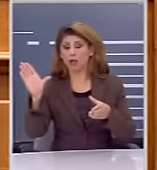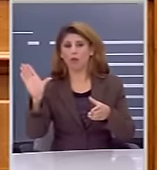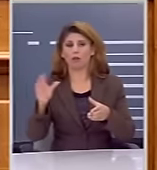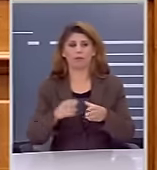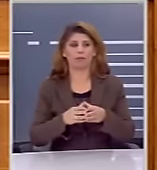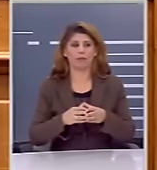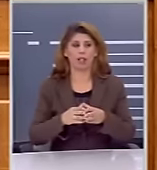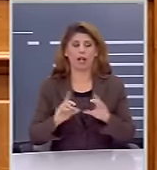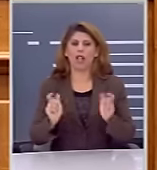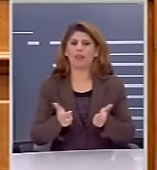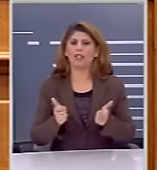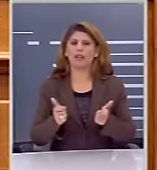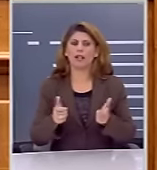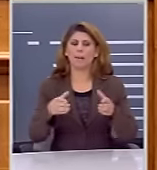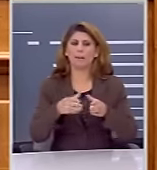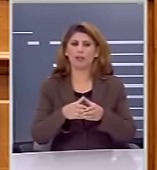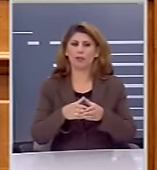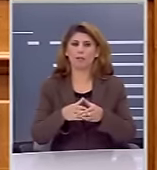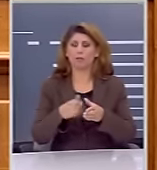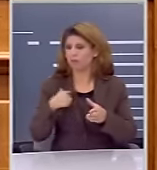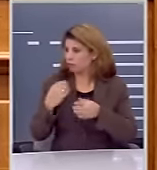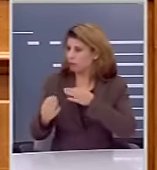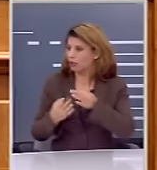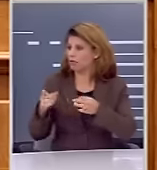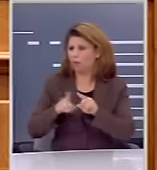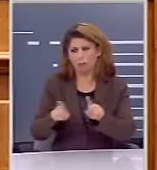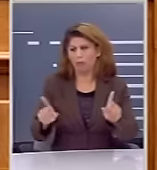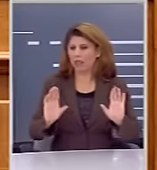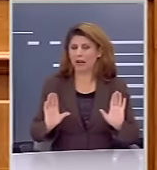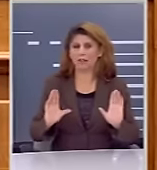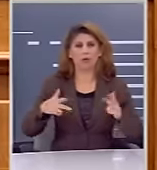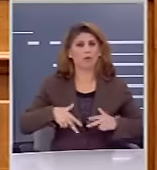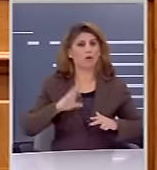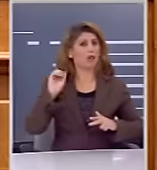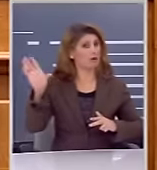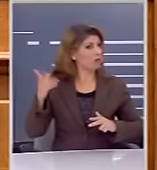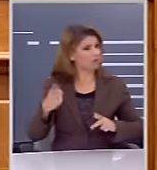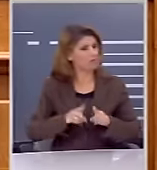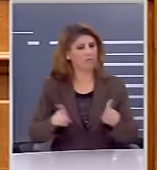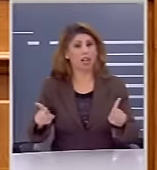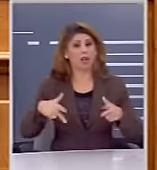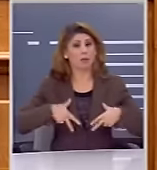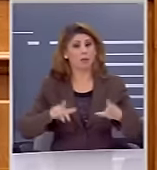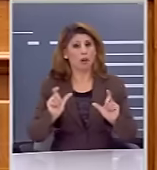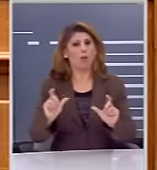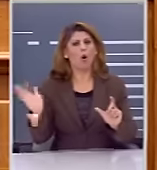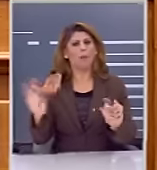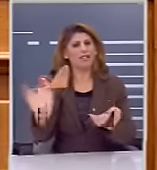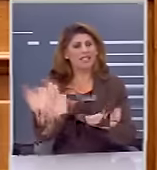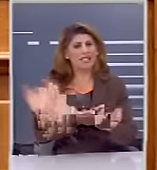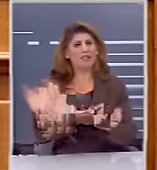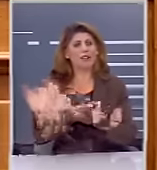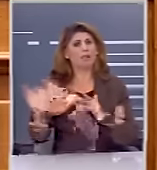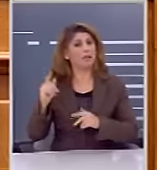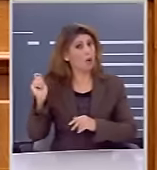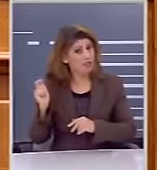Εθνική Επιτροπή Εξωτερικών, που είναι στο Υπουργείο Εξωτερικών. Του εξήγησε ότι αυτό δεν έχει να κάνει με το Υπουργείο Εξωτερικών. Το Υπουργείο Εθνικής Άμυνας, όποτε ζητήθηκε την αξιωματική αντιπολίτευση